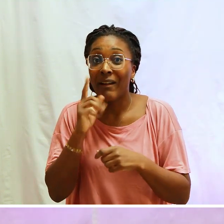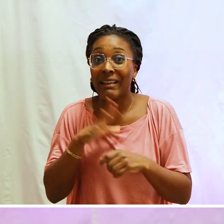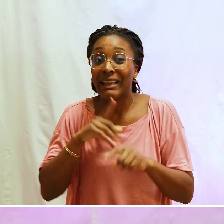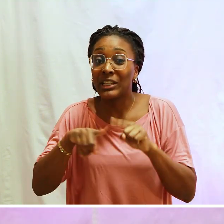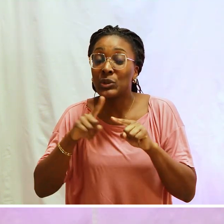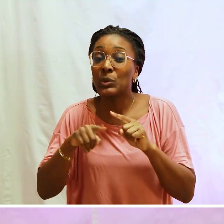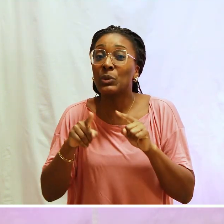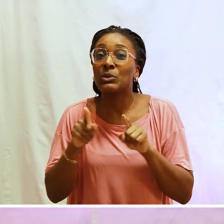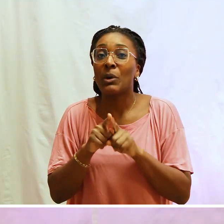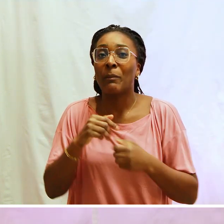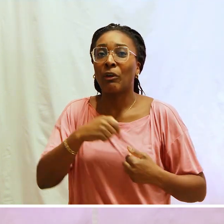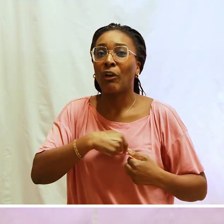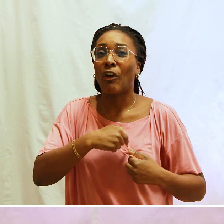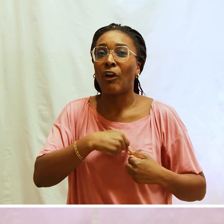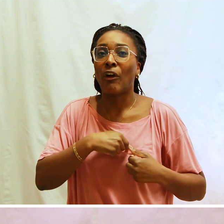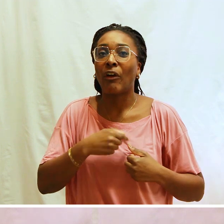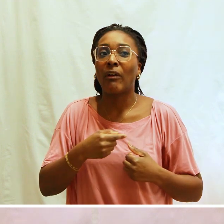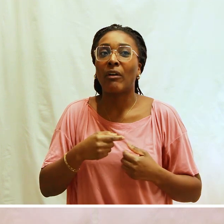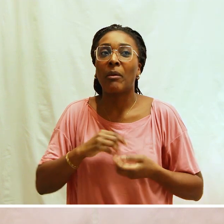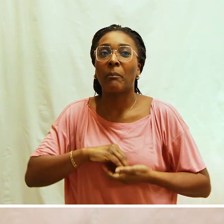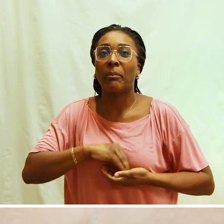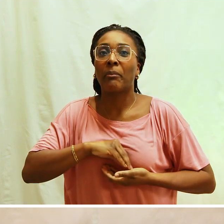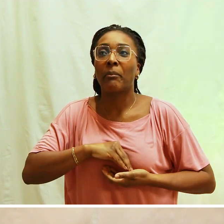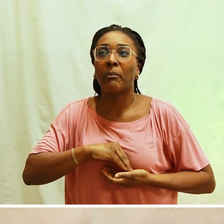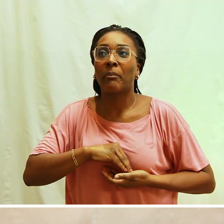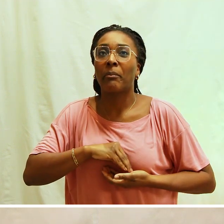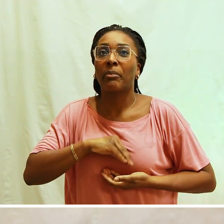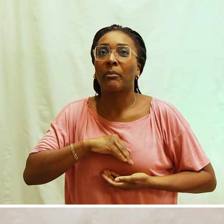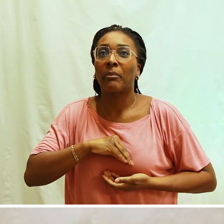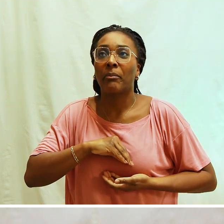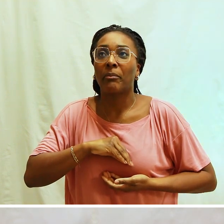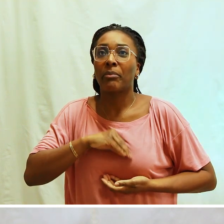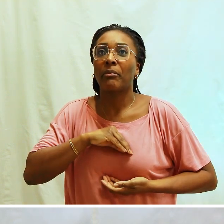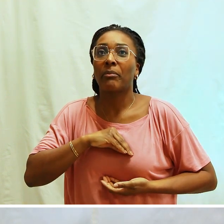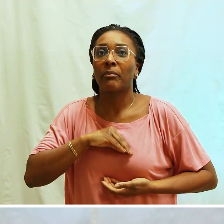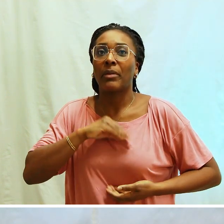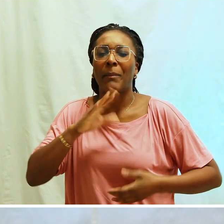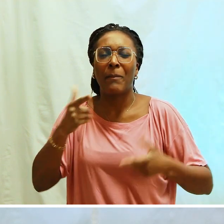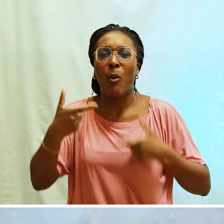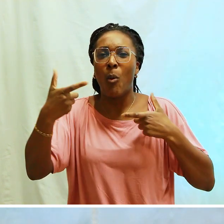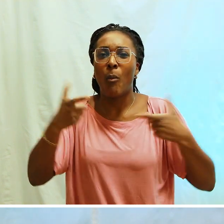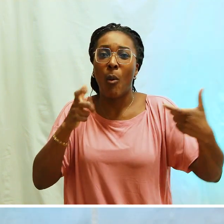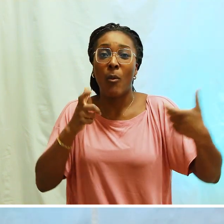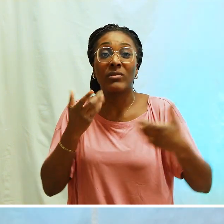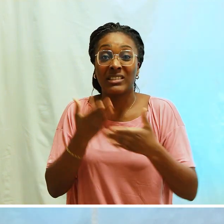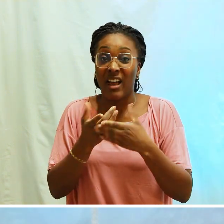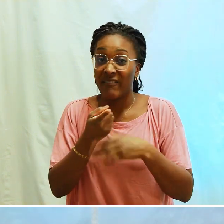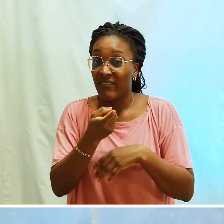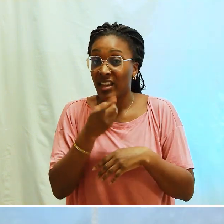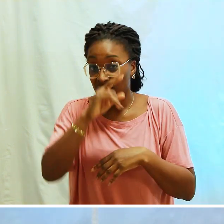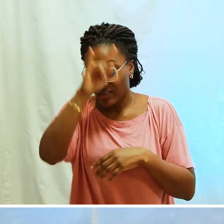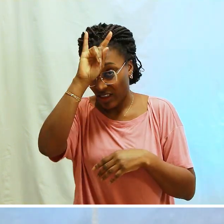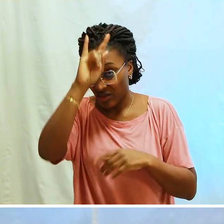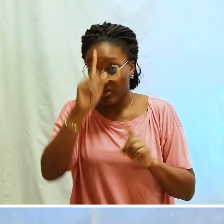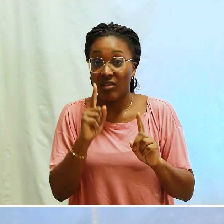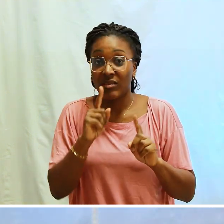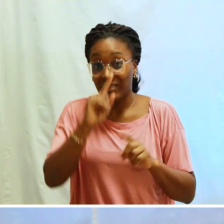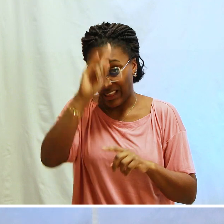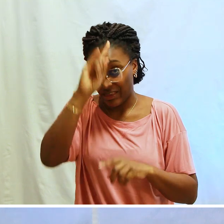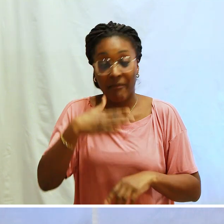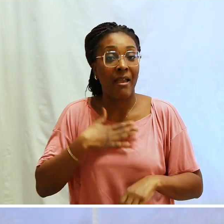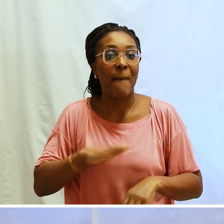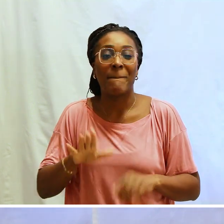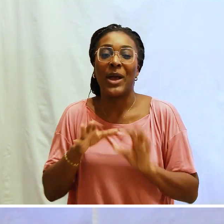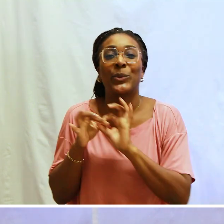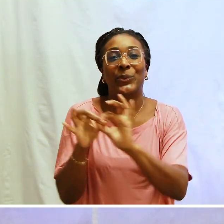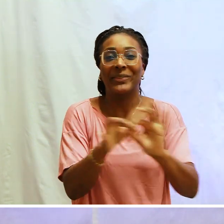traîner dans nos cœurs, dans nos pensées et venir semer la zizanie, et c'est une œuvre du diable. Le diable a horreur de l'unité.